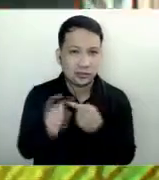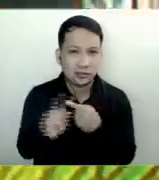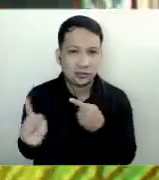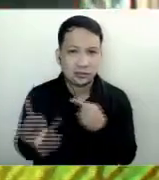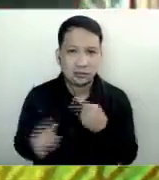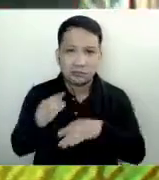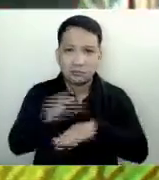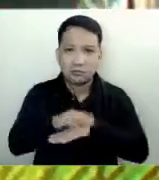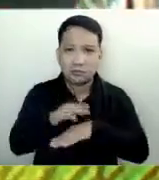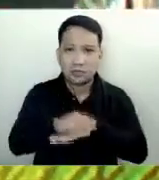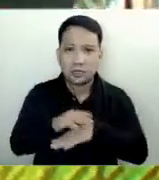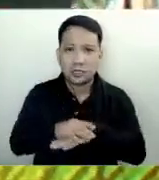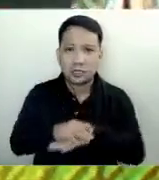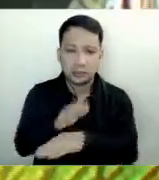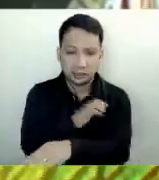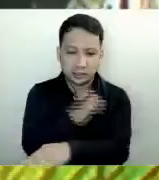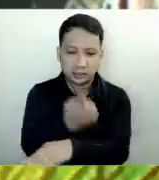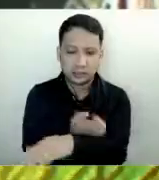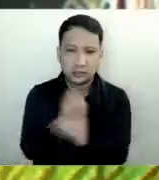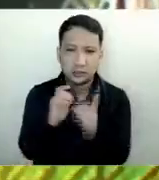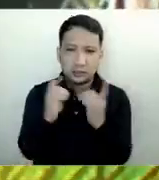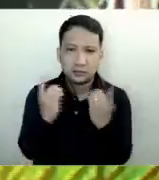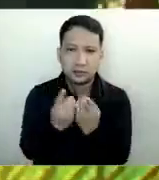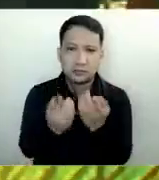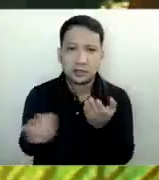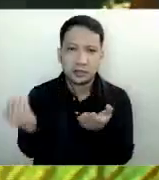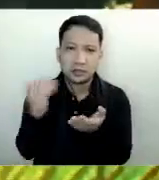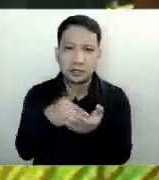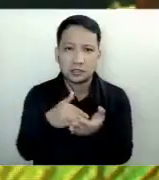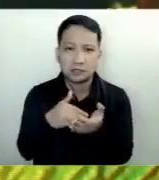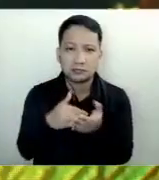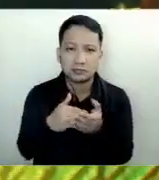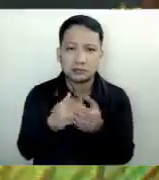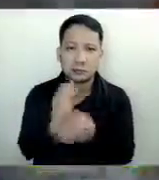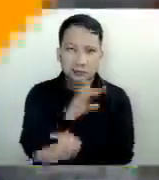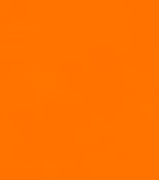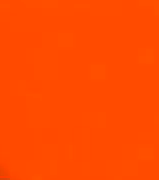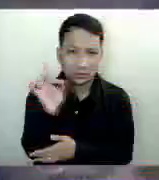Department, posible pang maulit ang rotational brownout. Narito ang report.